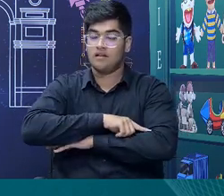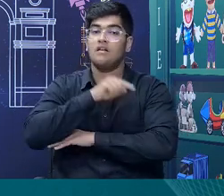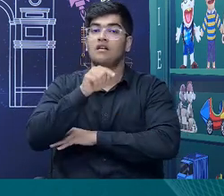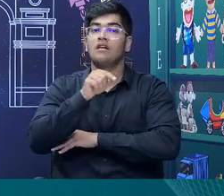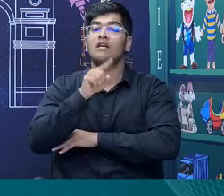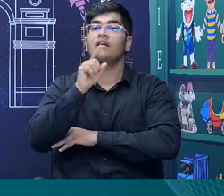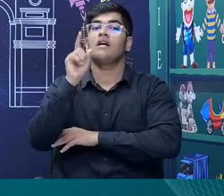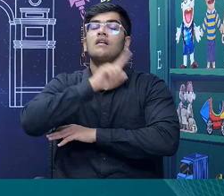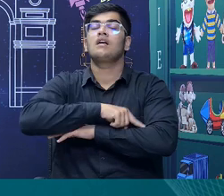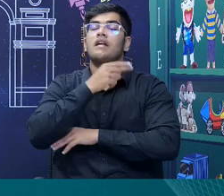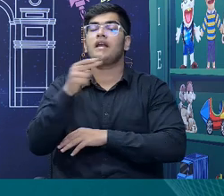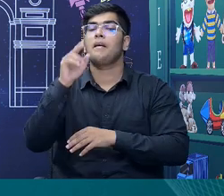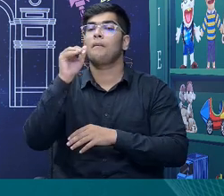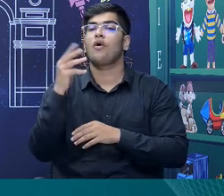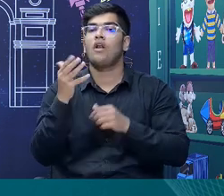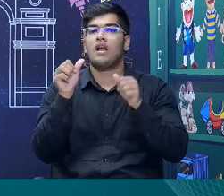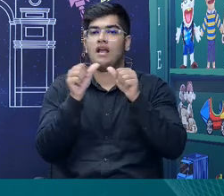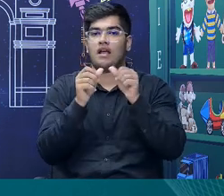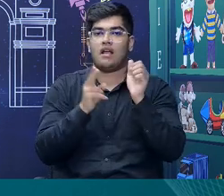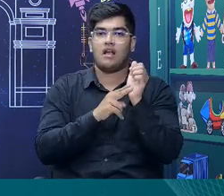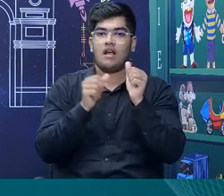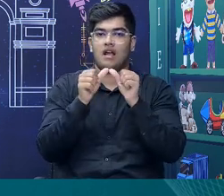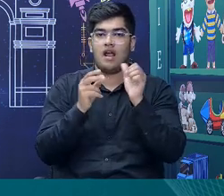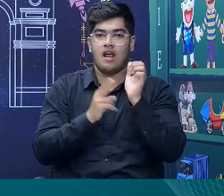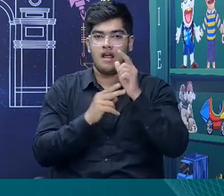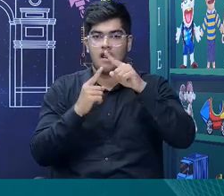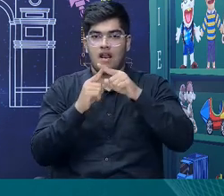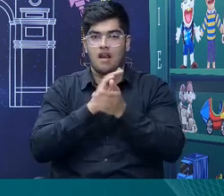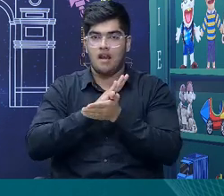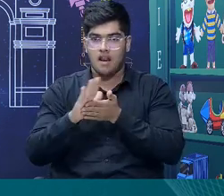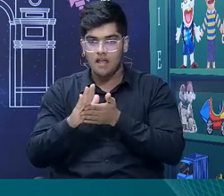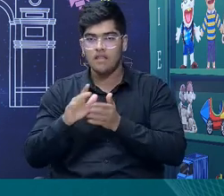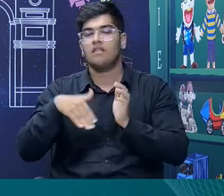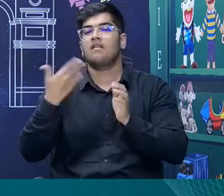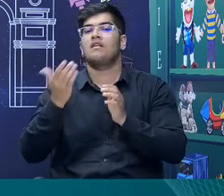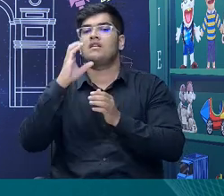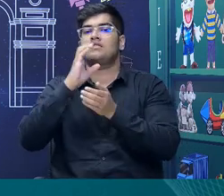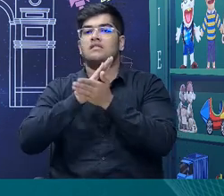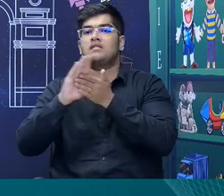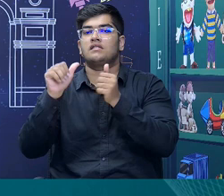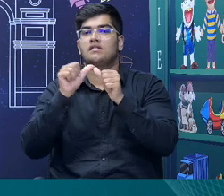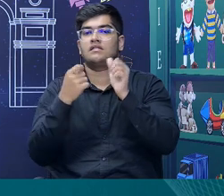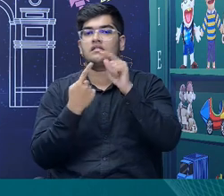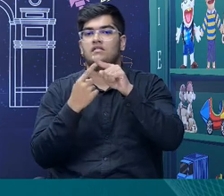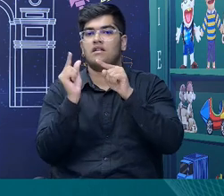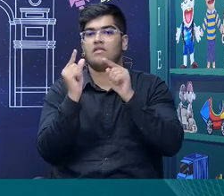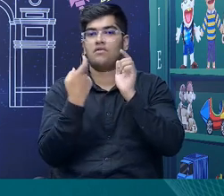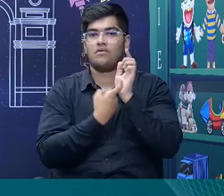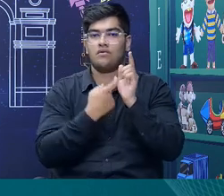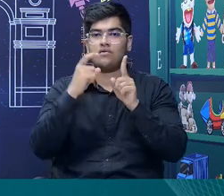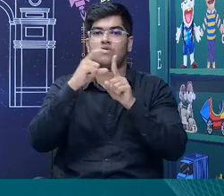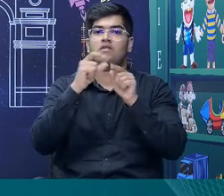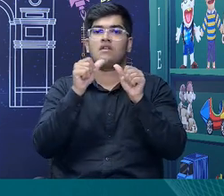अनंत चतुर्दशी भी कहा जाता है अनंत यानी की जब और हो अंत हो लेकिन